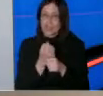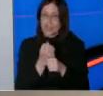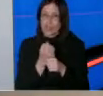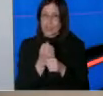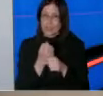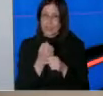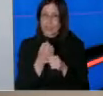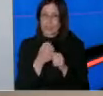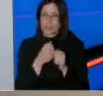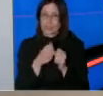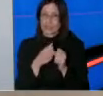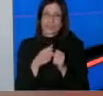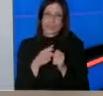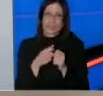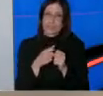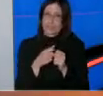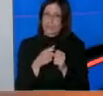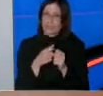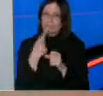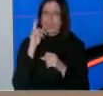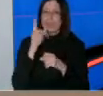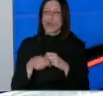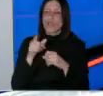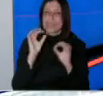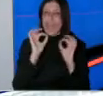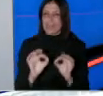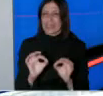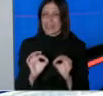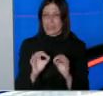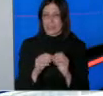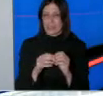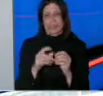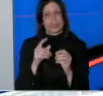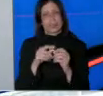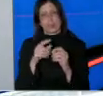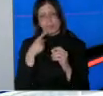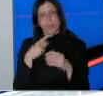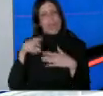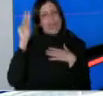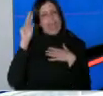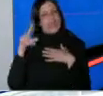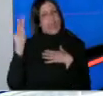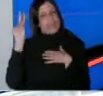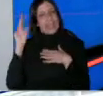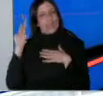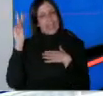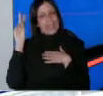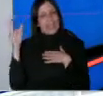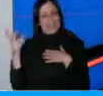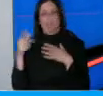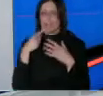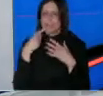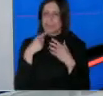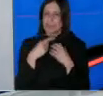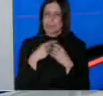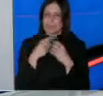באמת, כאן תליחה אדירה, המחויבות הזאת היא אמיתית. נודר, נודר, נודר. וואלק, תקשיב. הם מאמינים